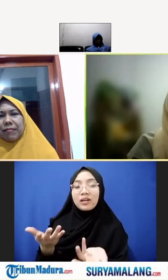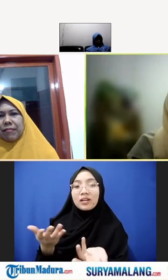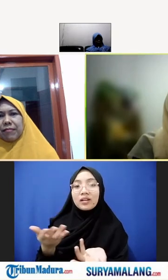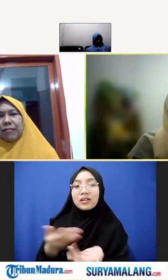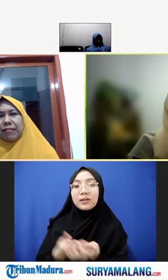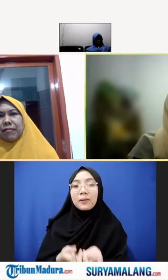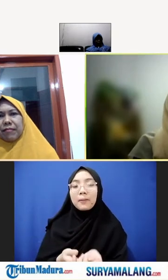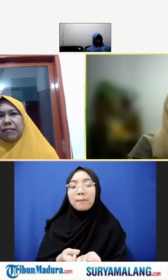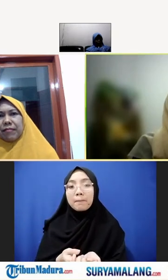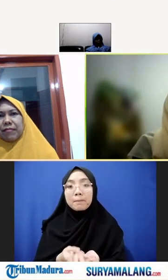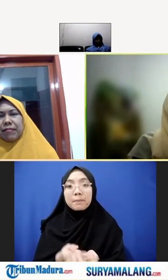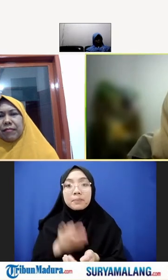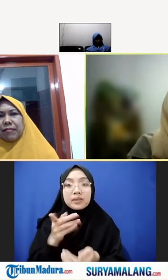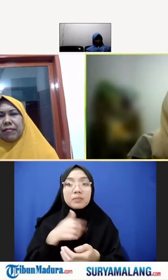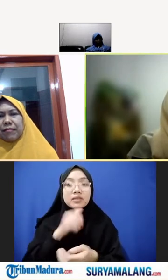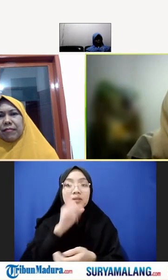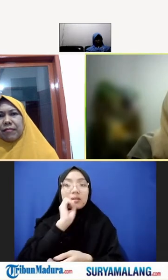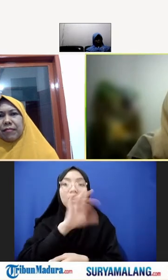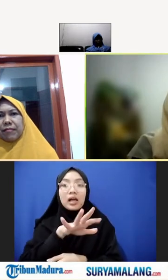Dia bisa bilang,